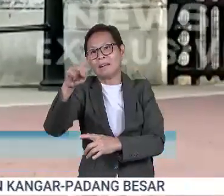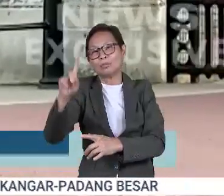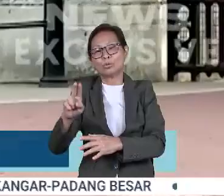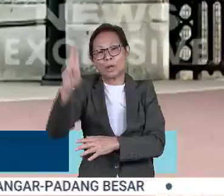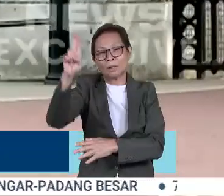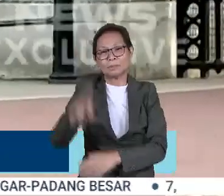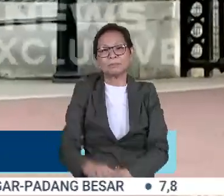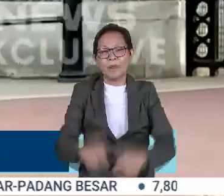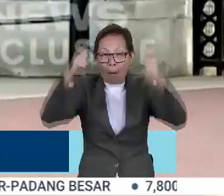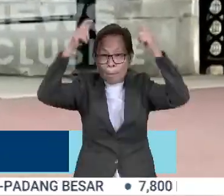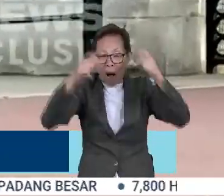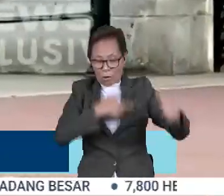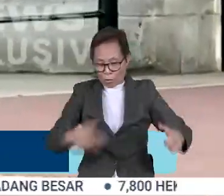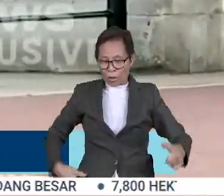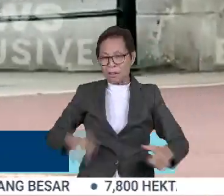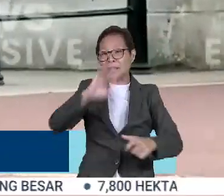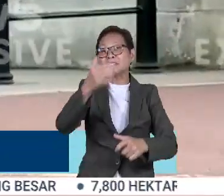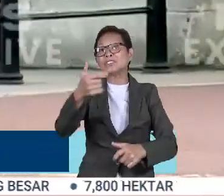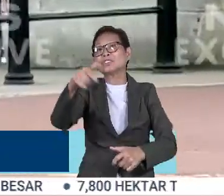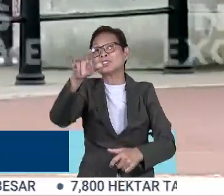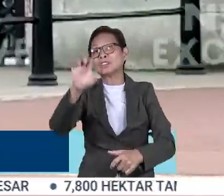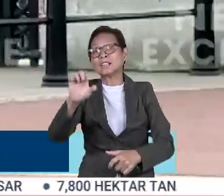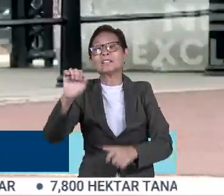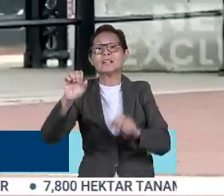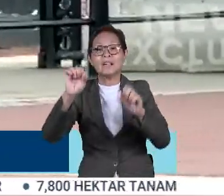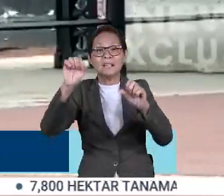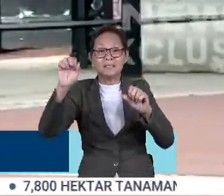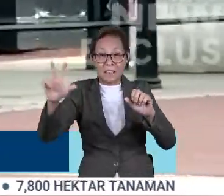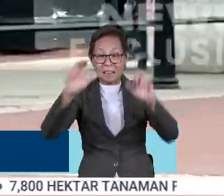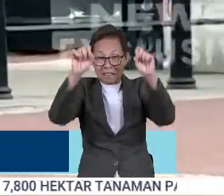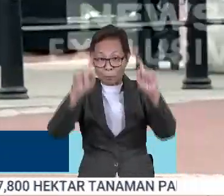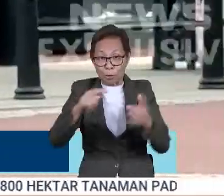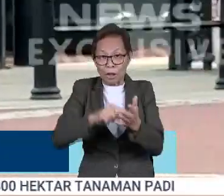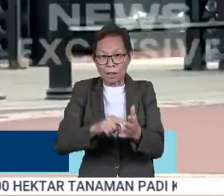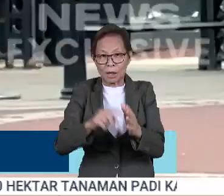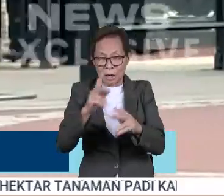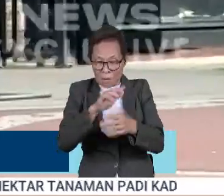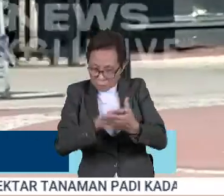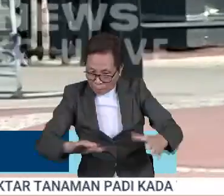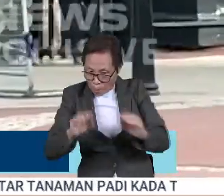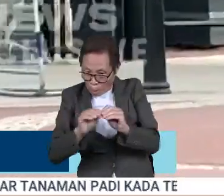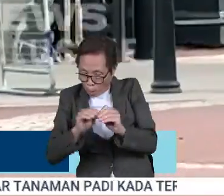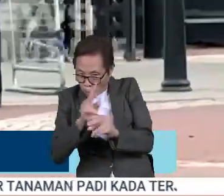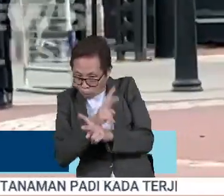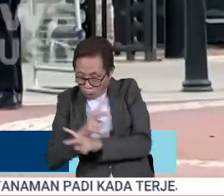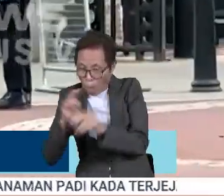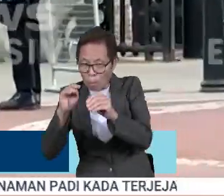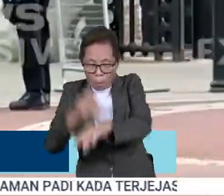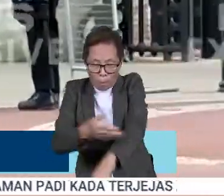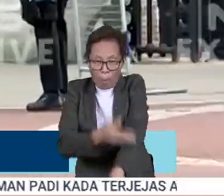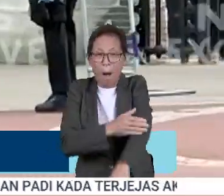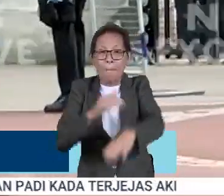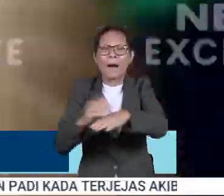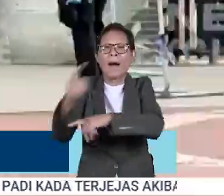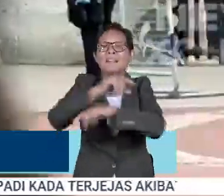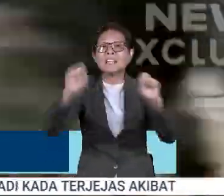tempatnya bersama raja challenge satu ini tahap keselamatan di London terus dipertingkat ia susulan insiden pada Selasa seorang